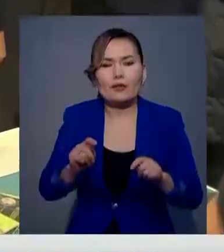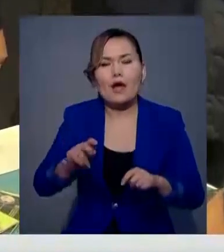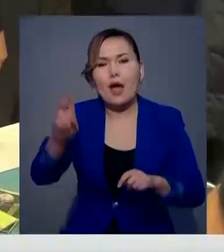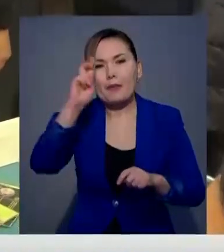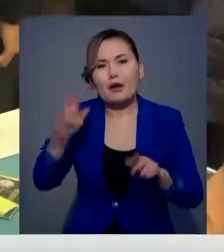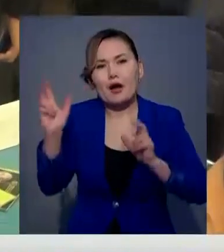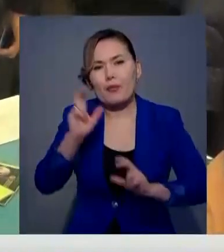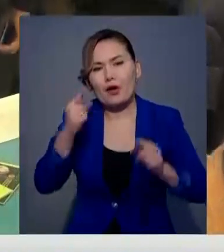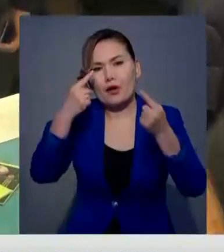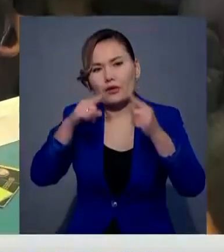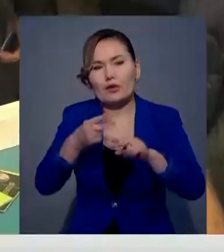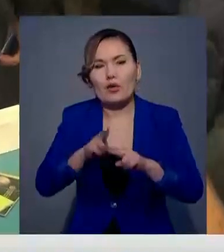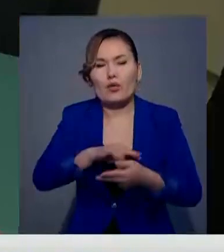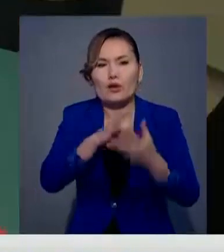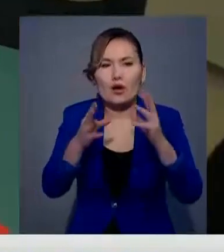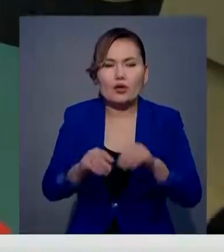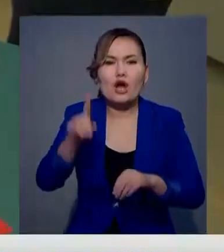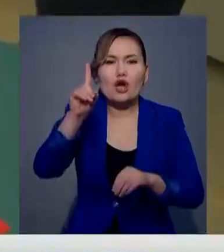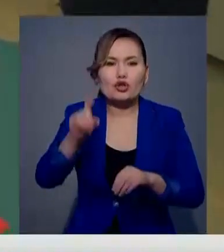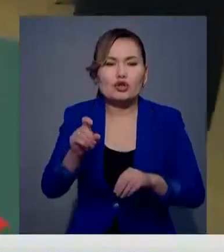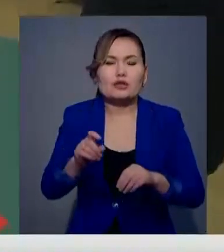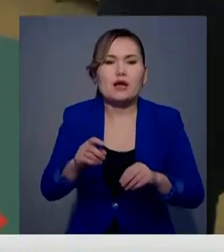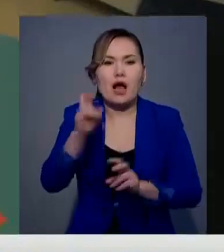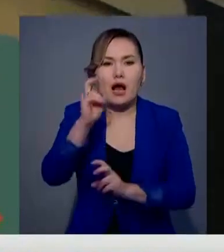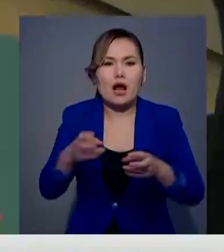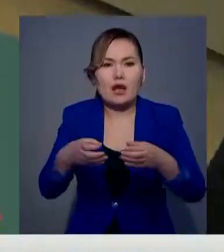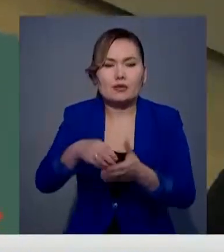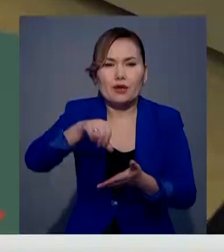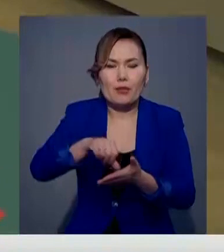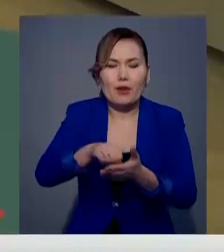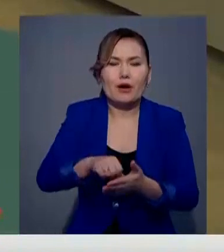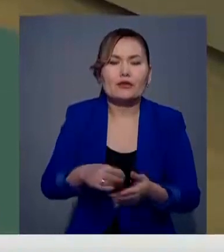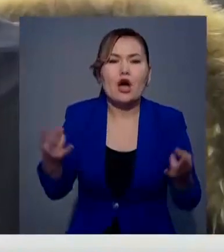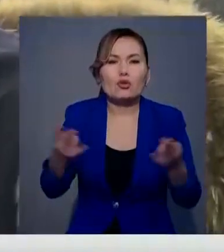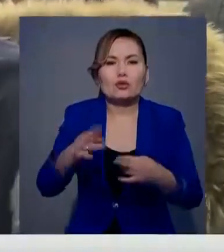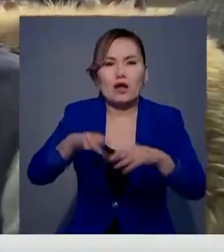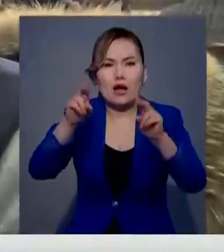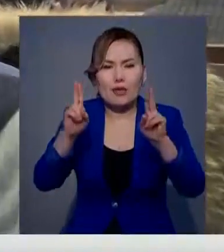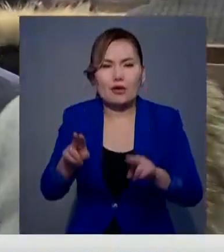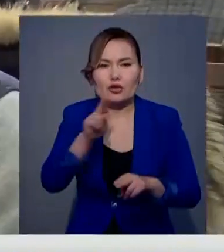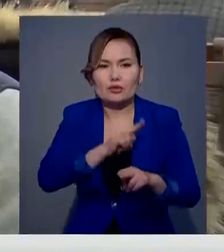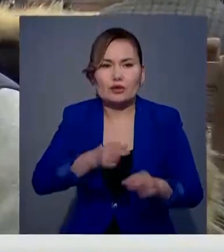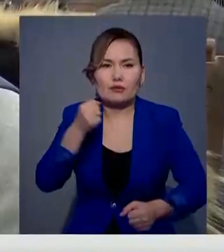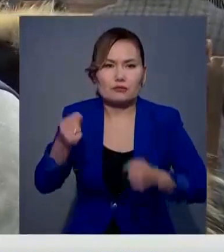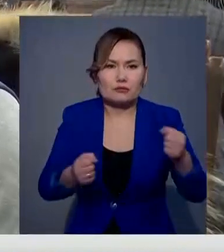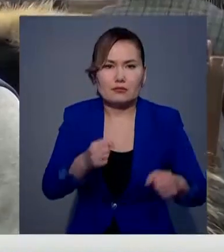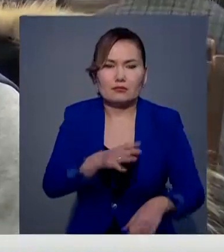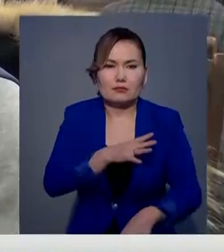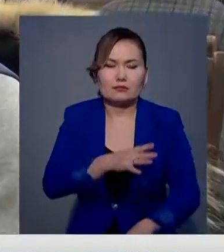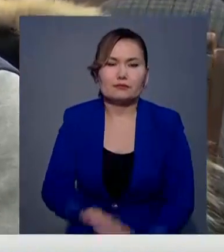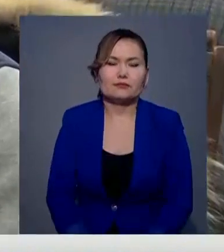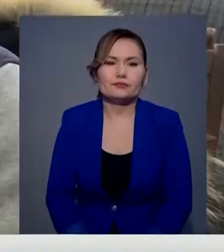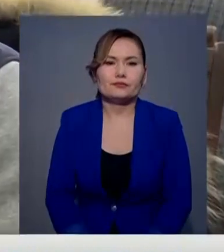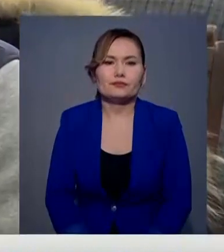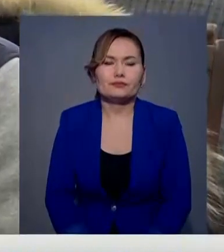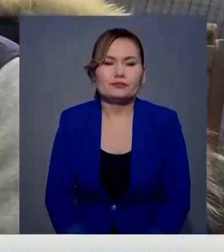университет қабырғасындағы мына шараға 100-ге тарта кәсіпорын қатысып, сұраныстағы кадрлармен таныстырды. Геодезисты, землеустроители,